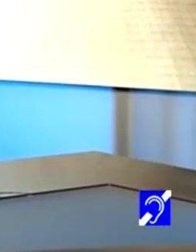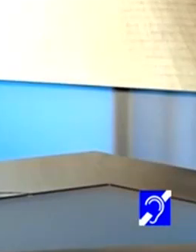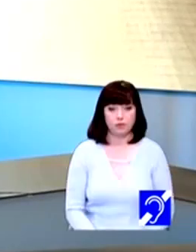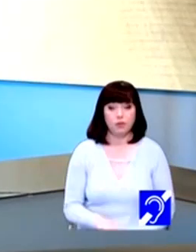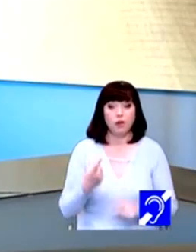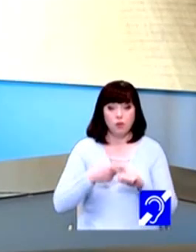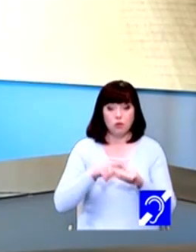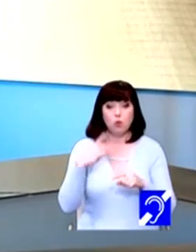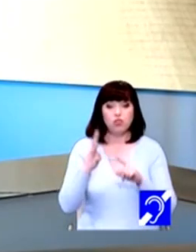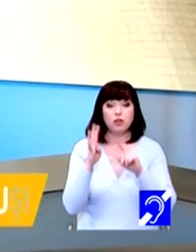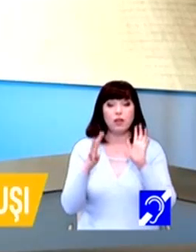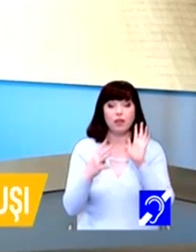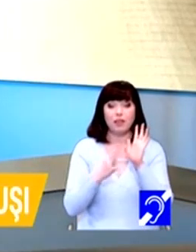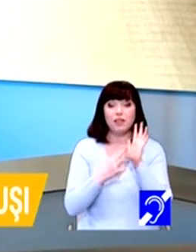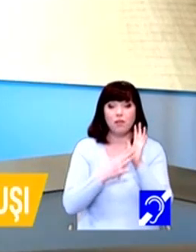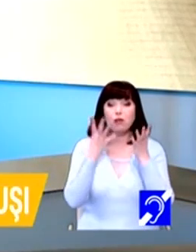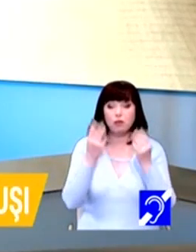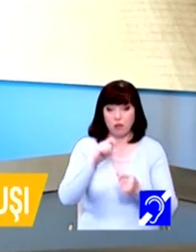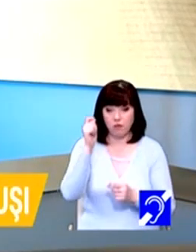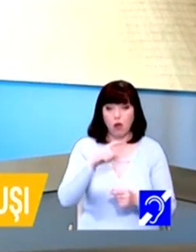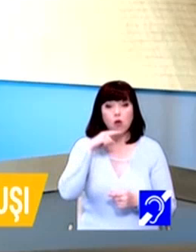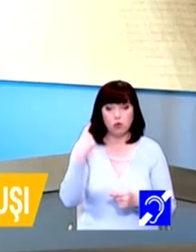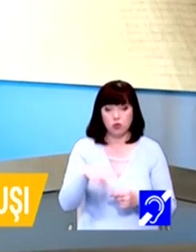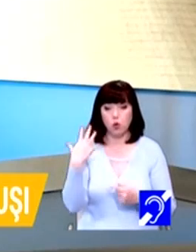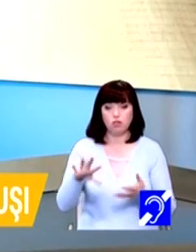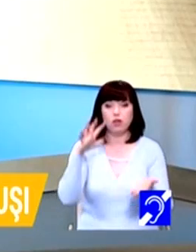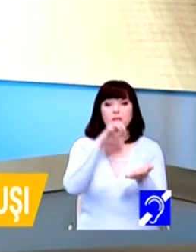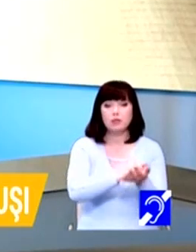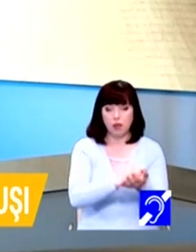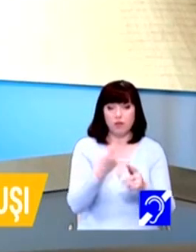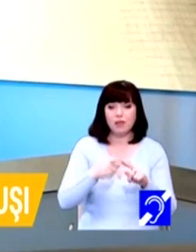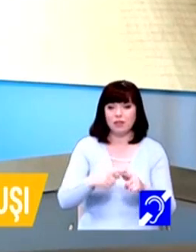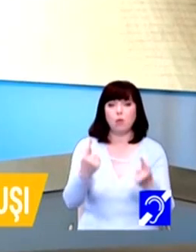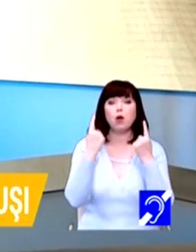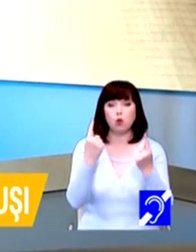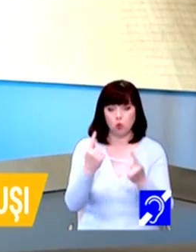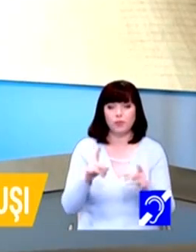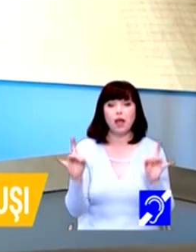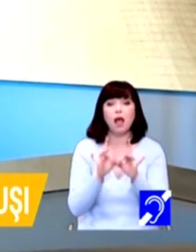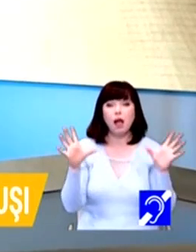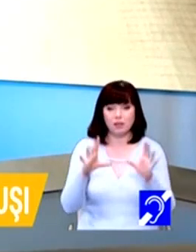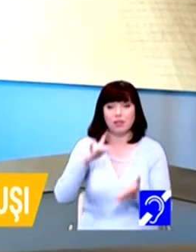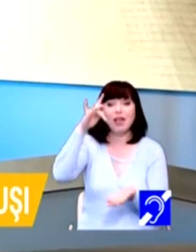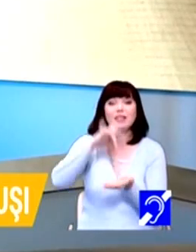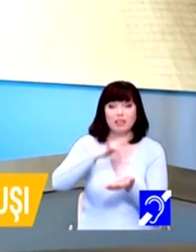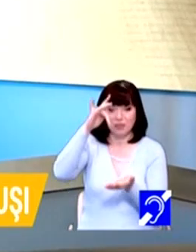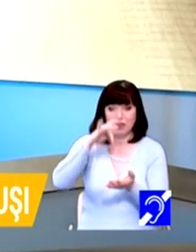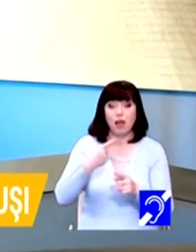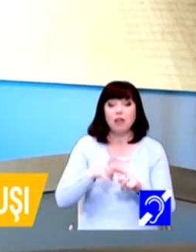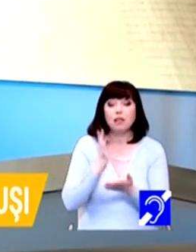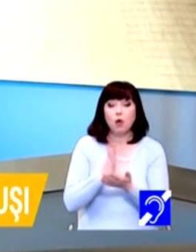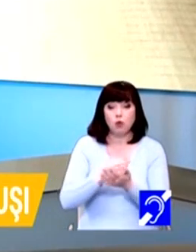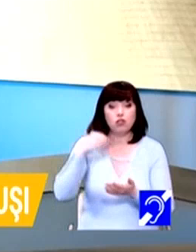În cea de-a noua zi de război, forțele ruse au preluat controlul asupra celei mai mari centrale nucleare din Europa, situată în